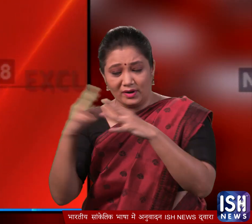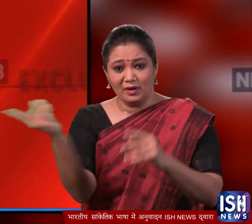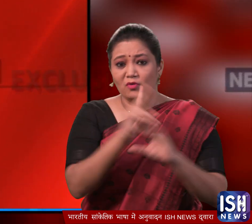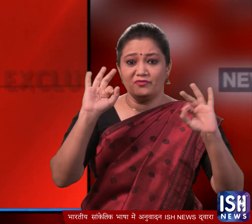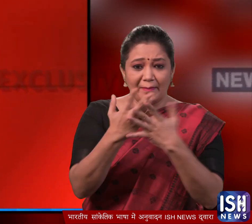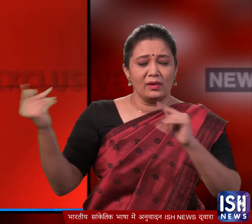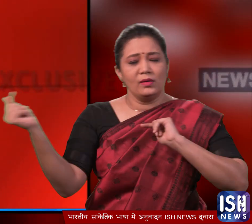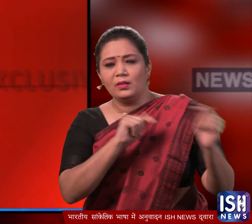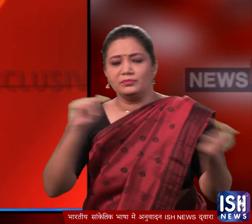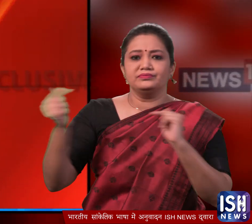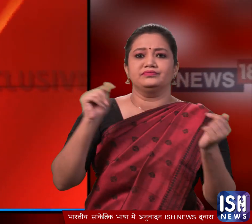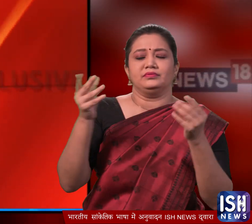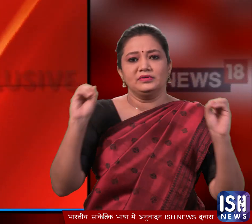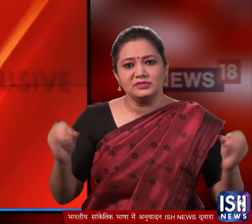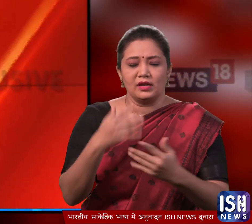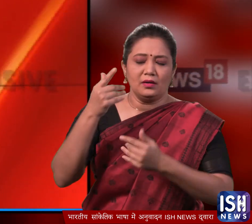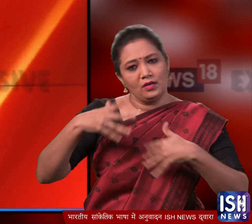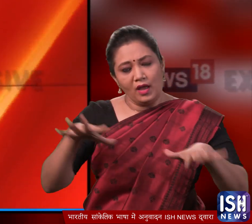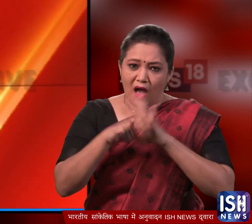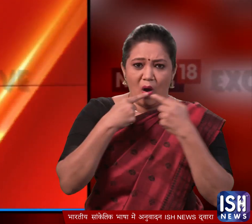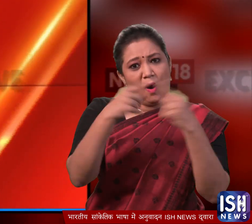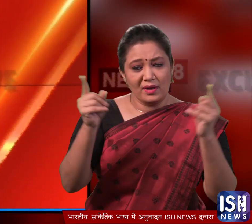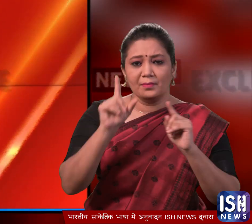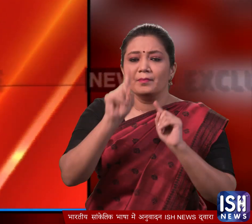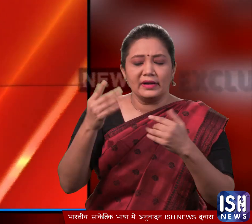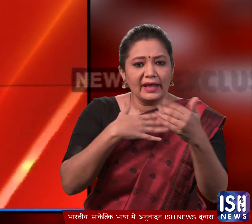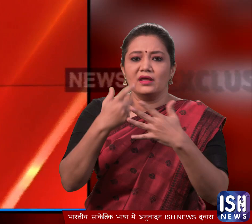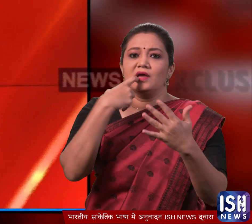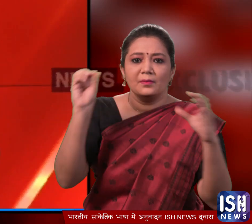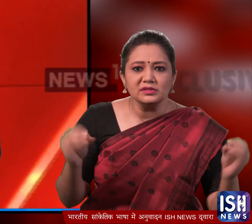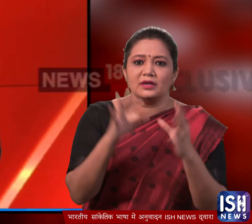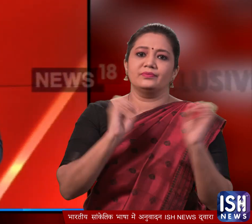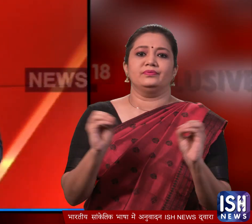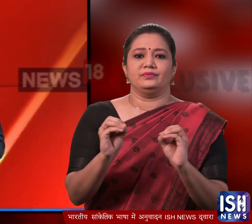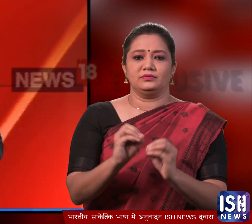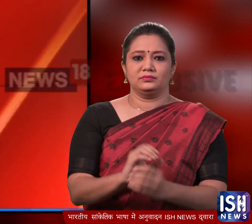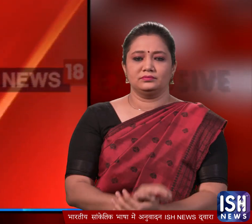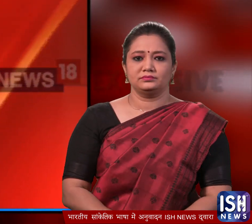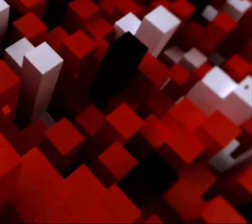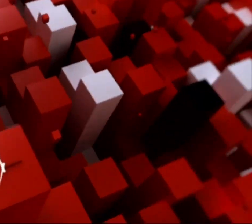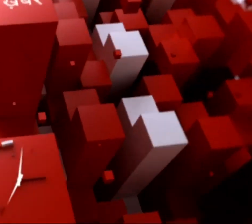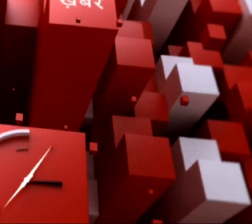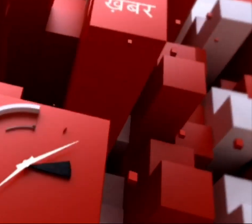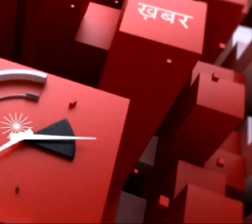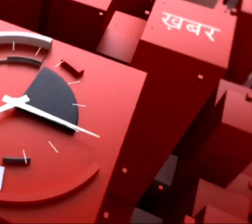और समीर वानखेड़े के परिवार ने कानूनी कार्रवाई शुरू करने का ऐलान तो किया, लेकिन अभी किसी ने इसकी शुरुआत नहीं की।